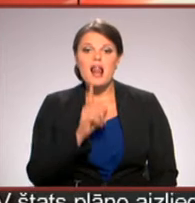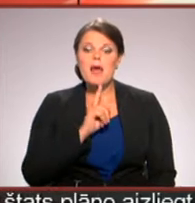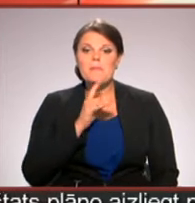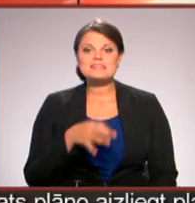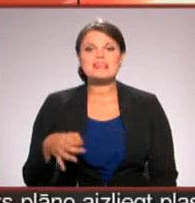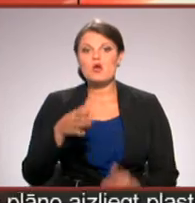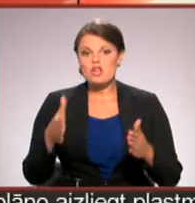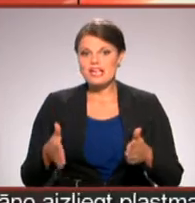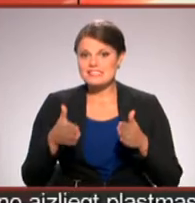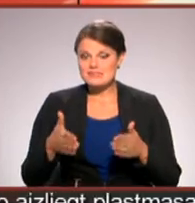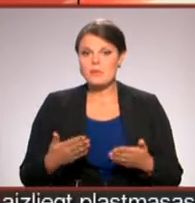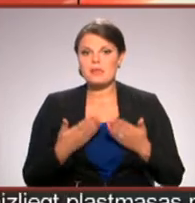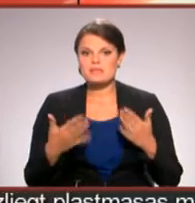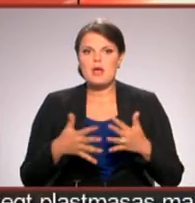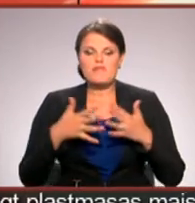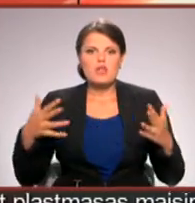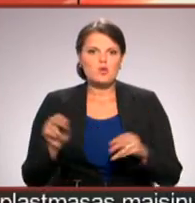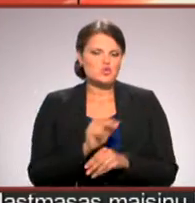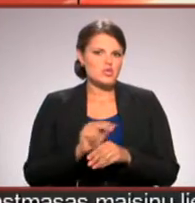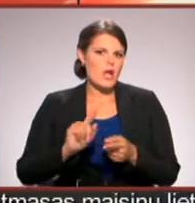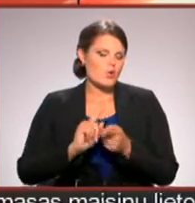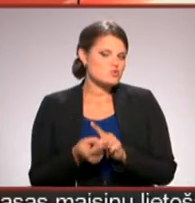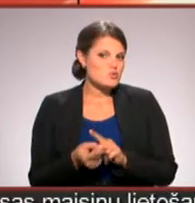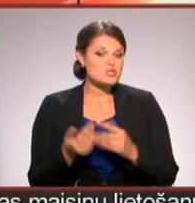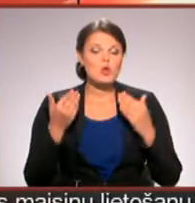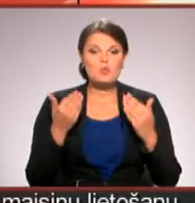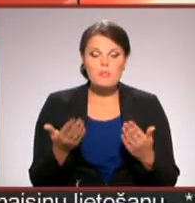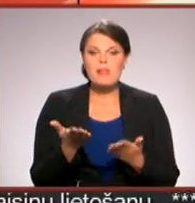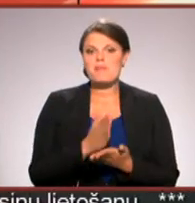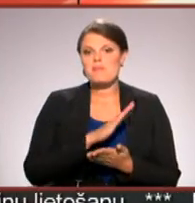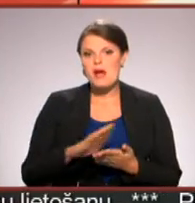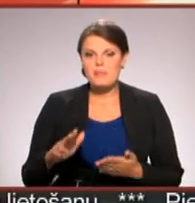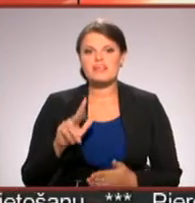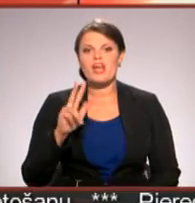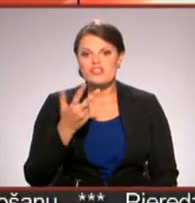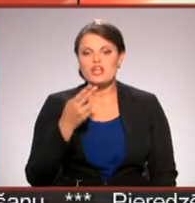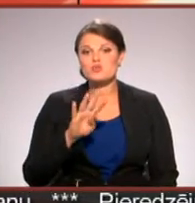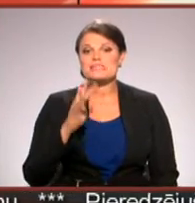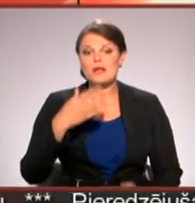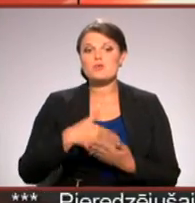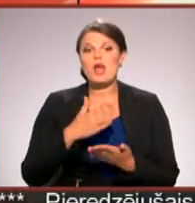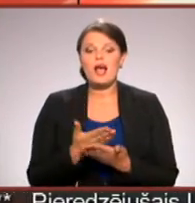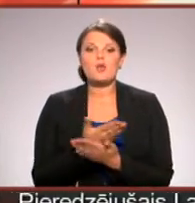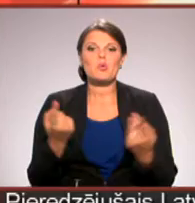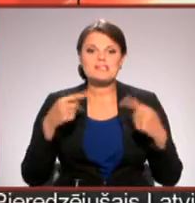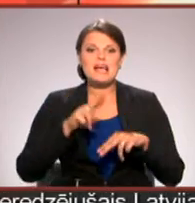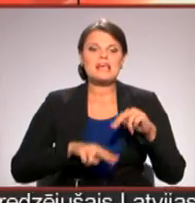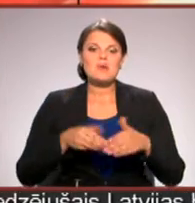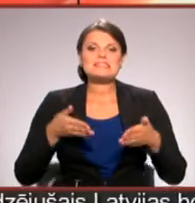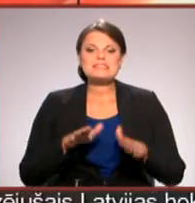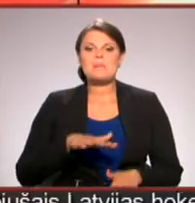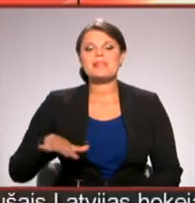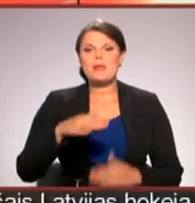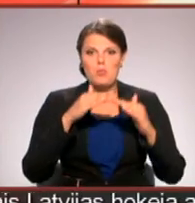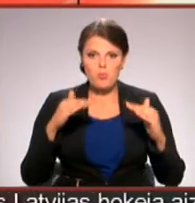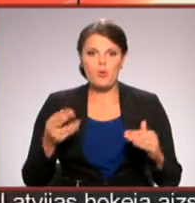Liepājas reģionālā slimnīca piedzīvojusi vērienīgu rekonstrukciju. Nu pat pabeigta tās trešā un ceturtā kārta, kuras laikā izbūvēja dzemdību bloku, kā